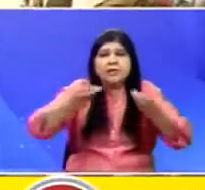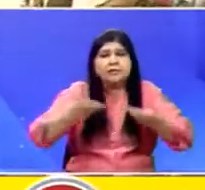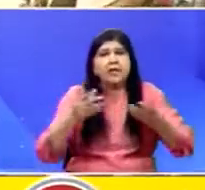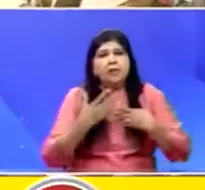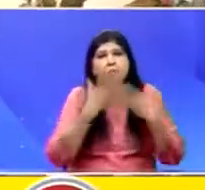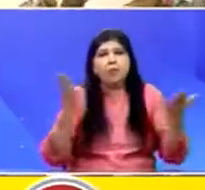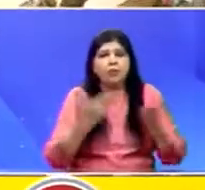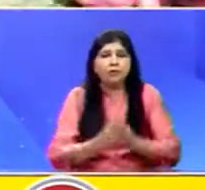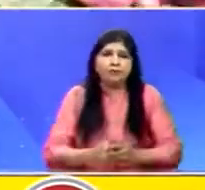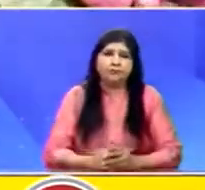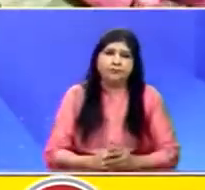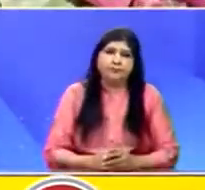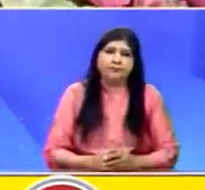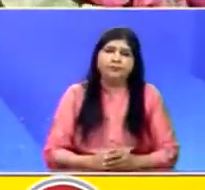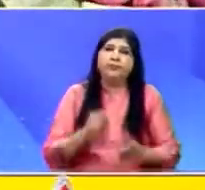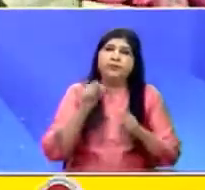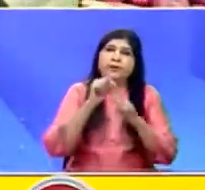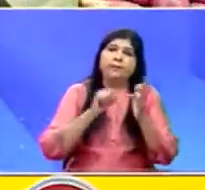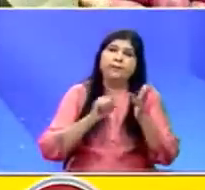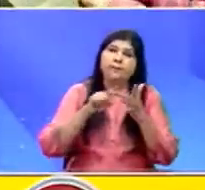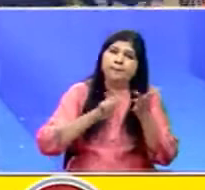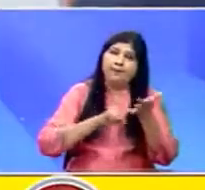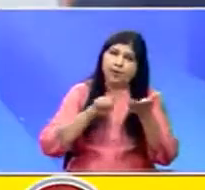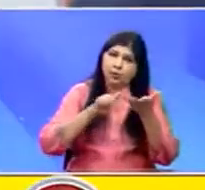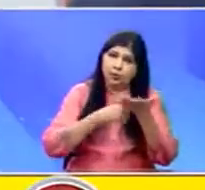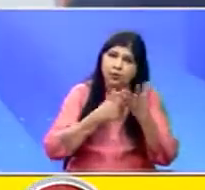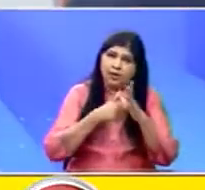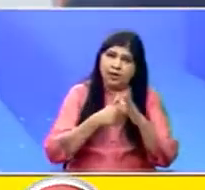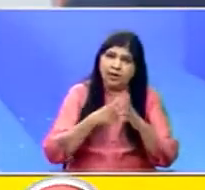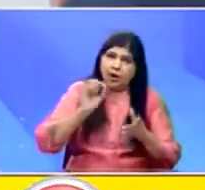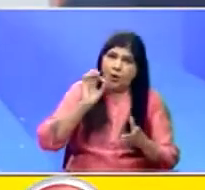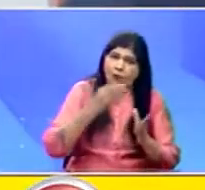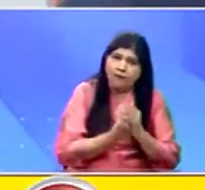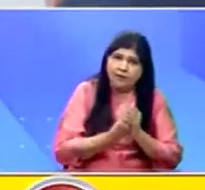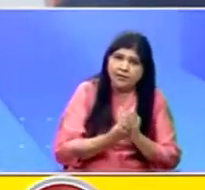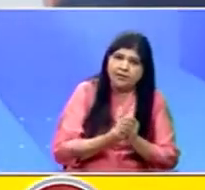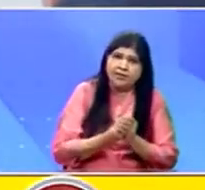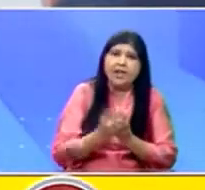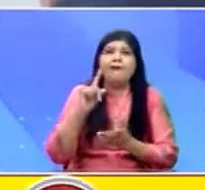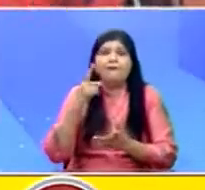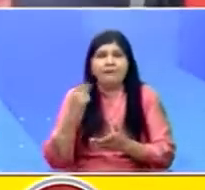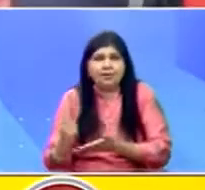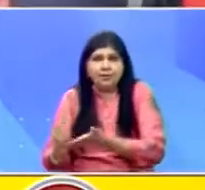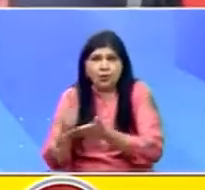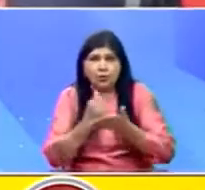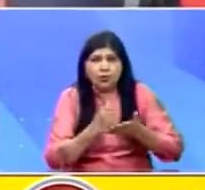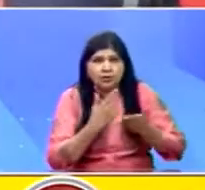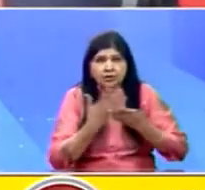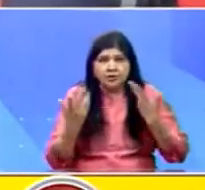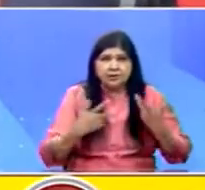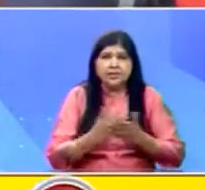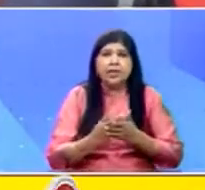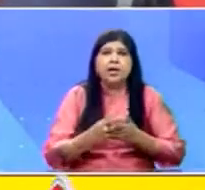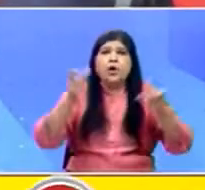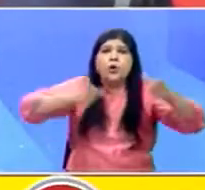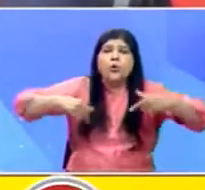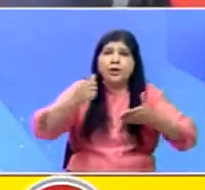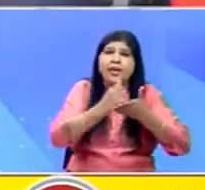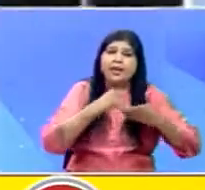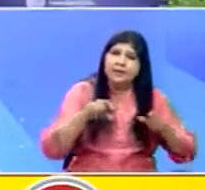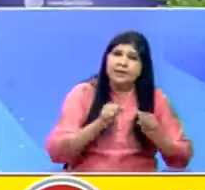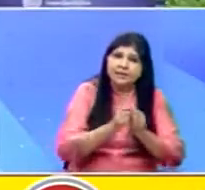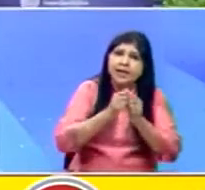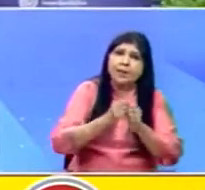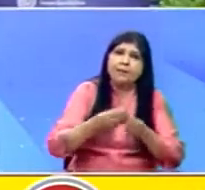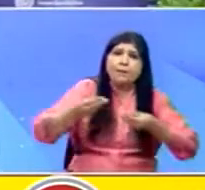है। पिथौरागढ़ प्रशासन की पहल और स्थानीय लोगों के सहयोग से बेडू को बाजार तक